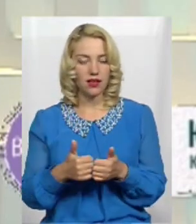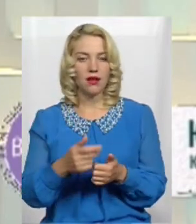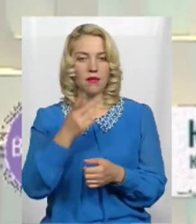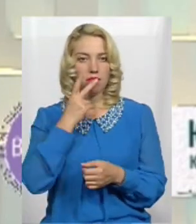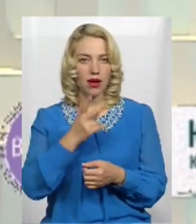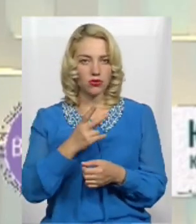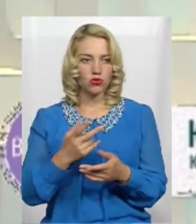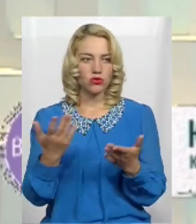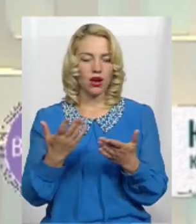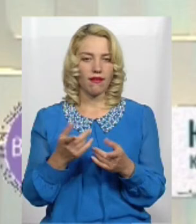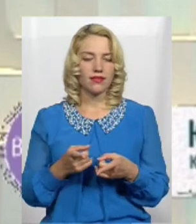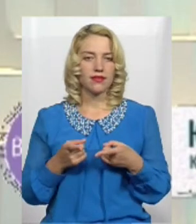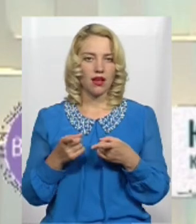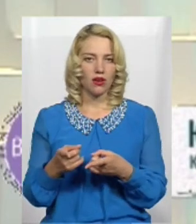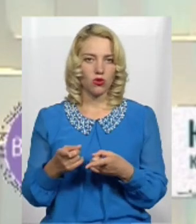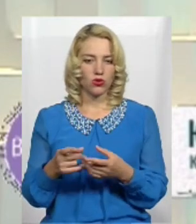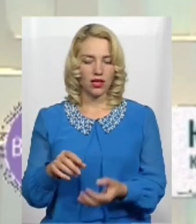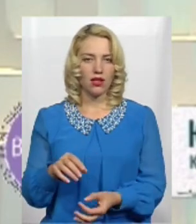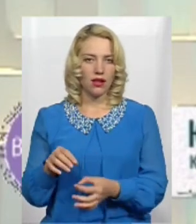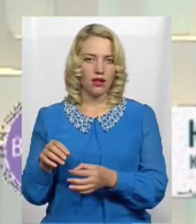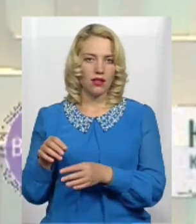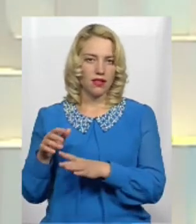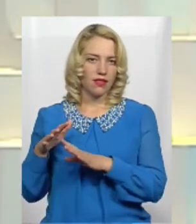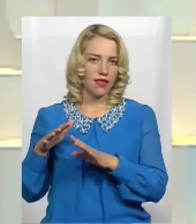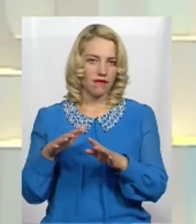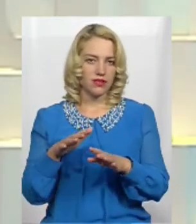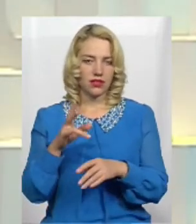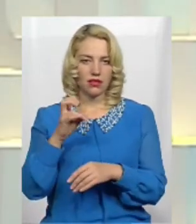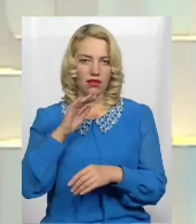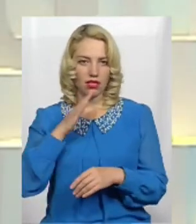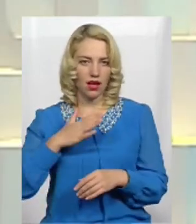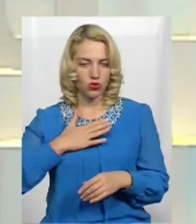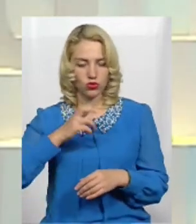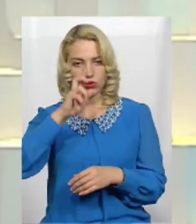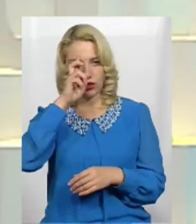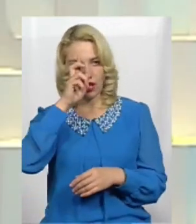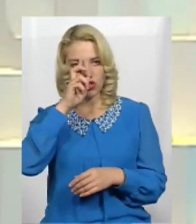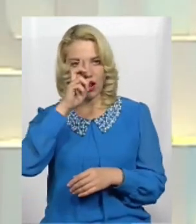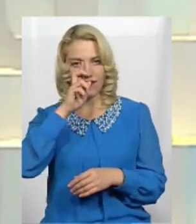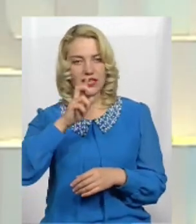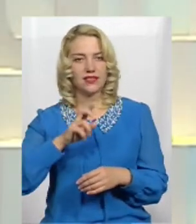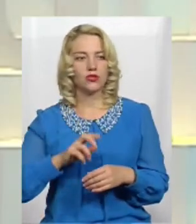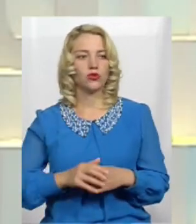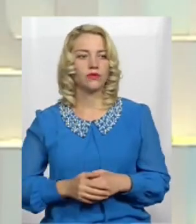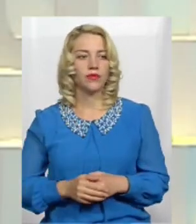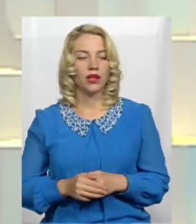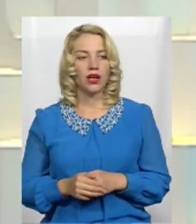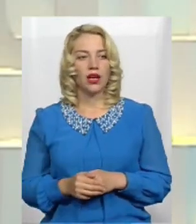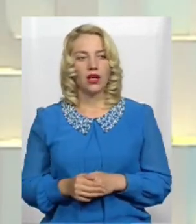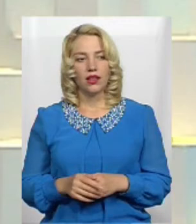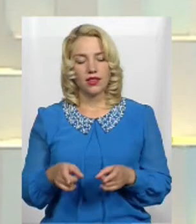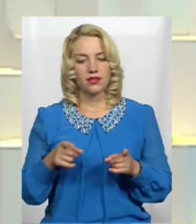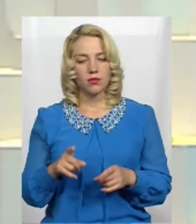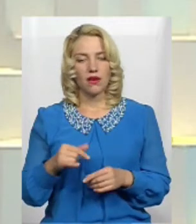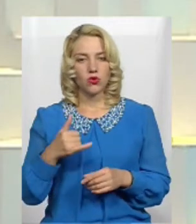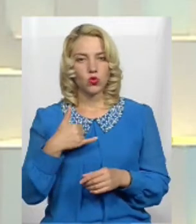Бачу, яка загроза нависла сьогодні над нашою державністю. Насправді, в